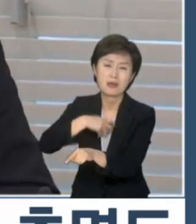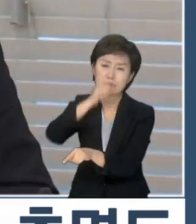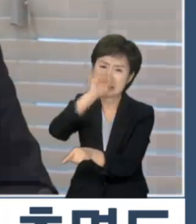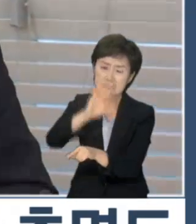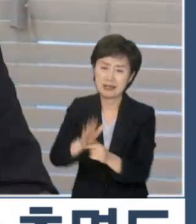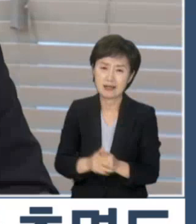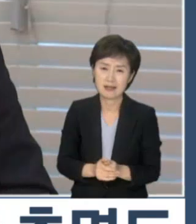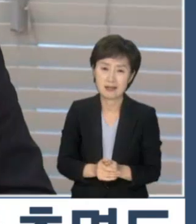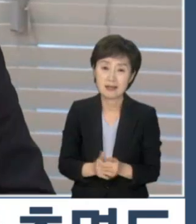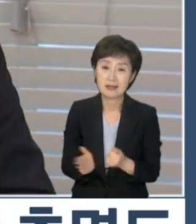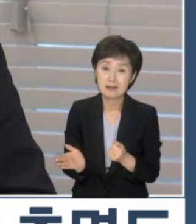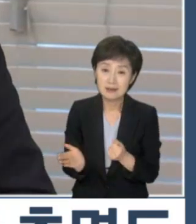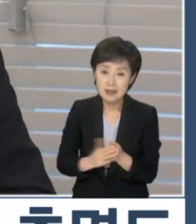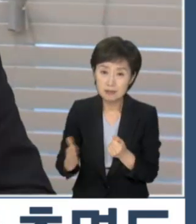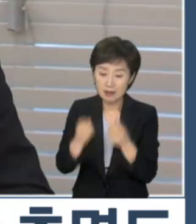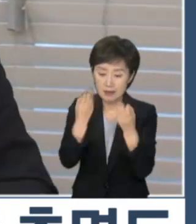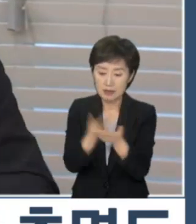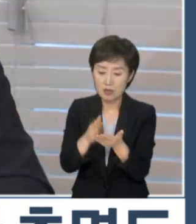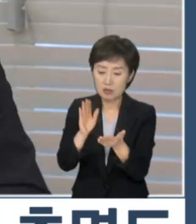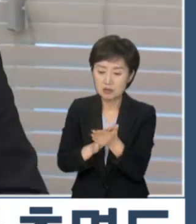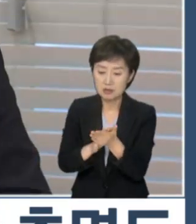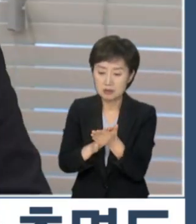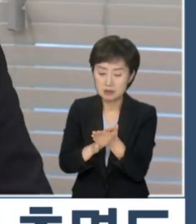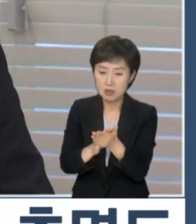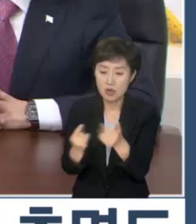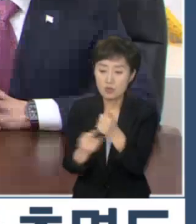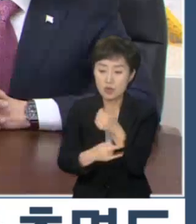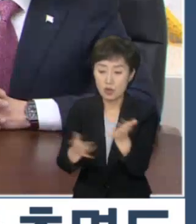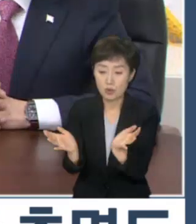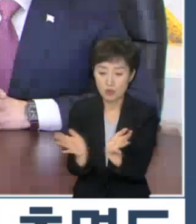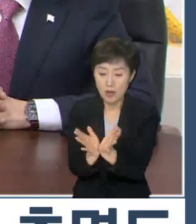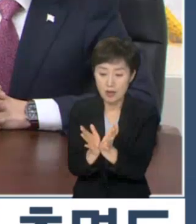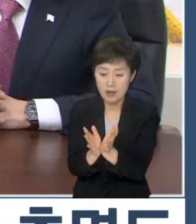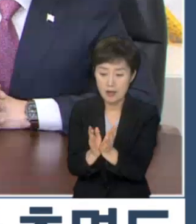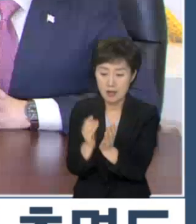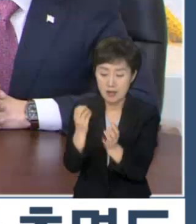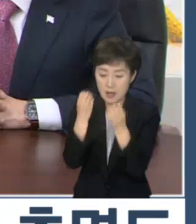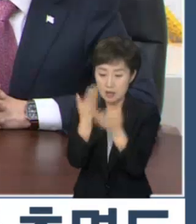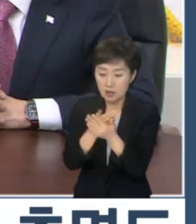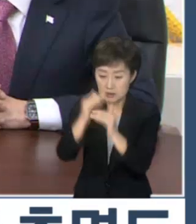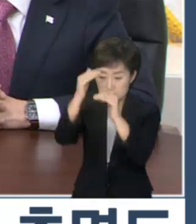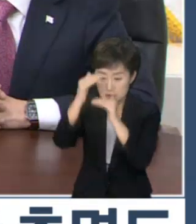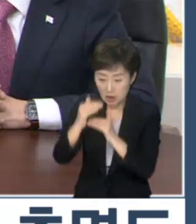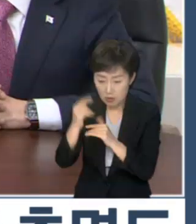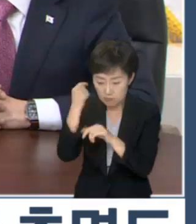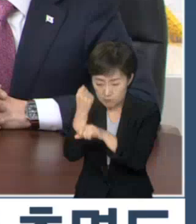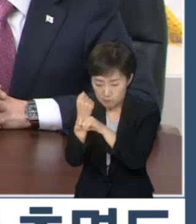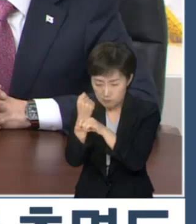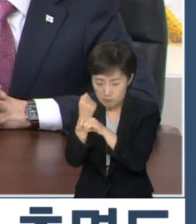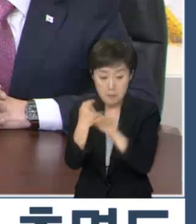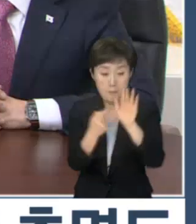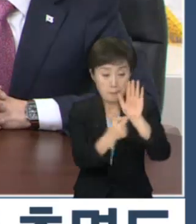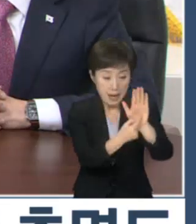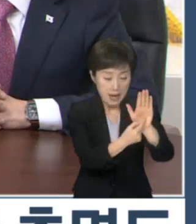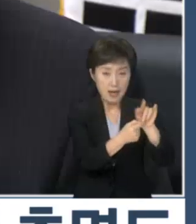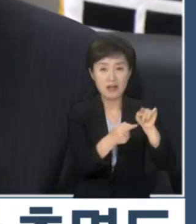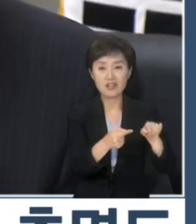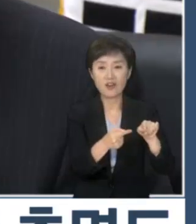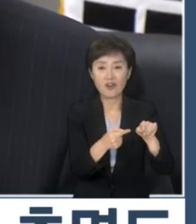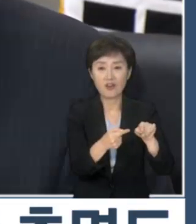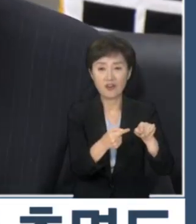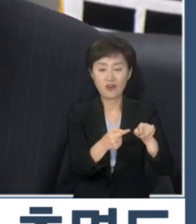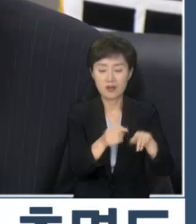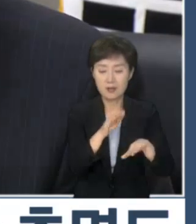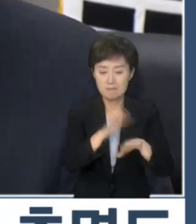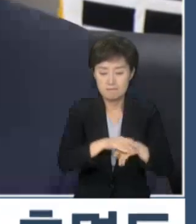이번 혁신위가 내놓은 혁신안은 물론 이제 당에서 지도부가 정권을 주겠다고 했으니까